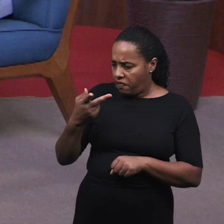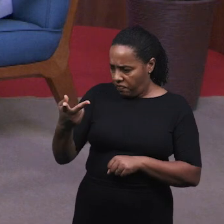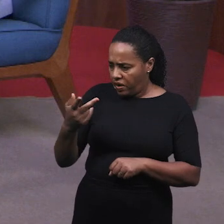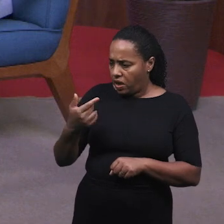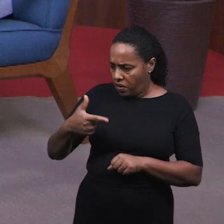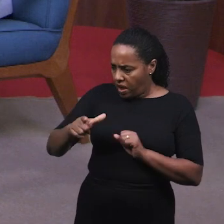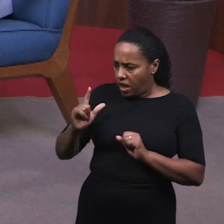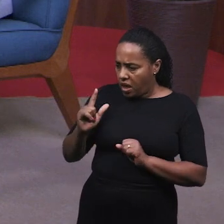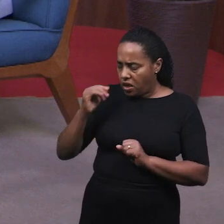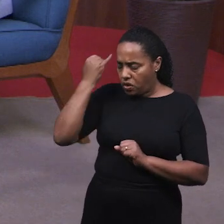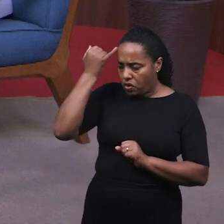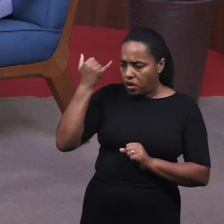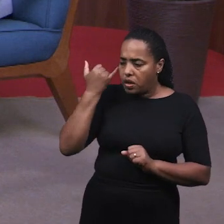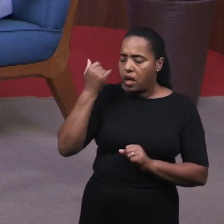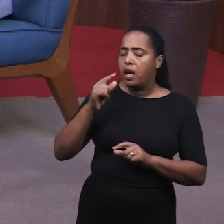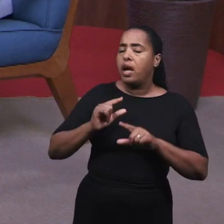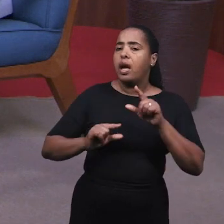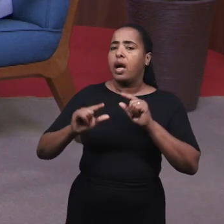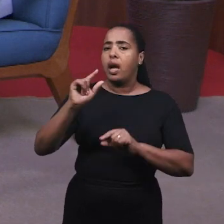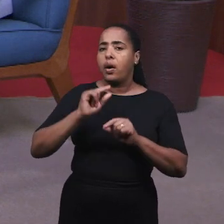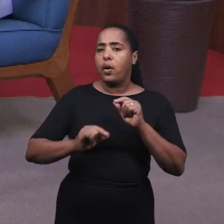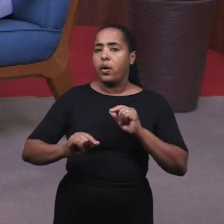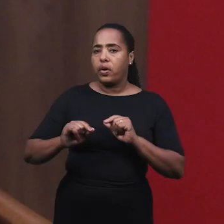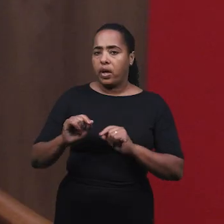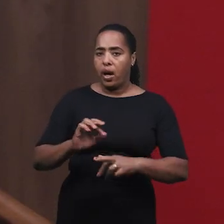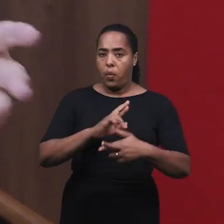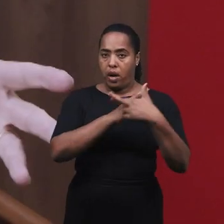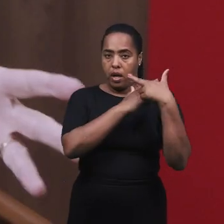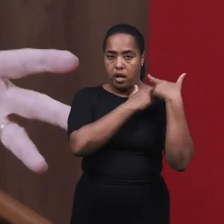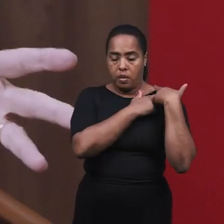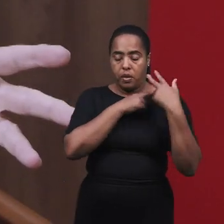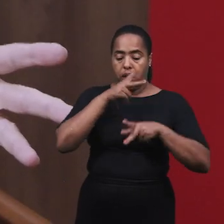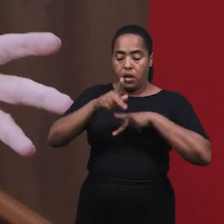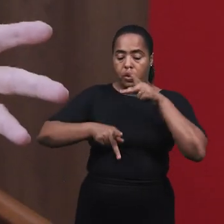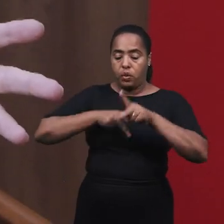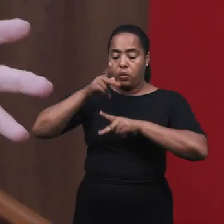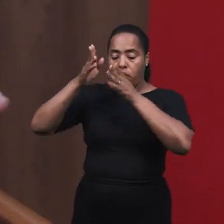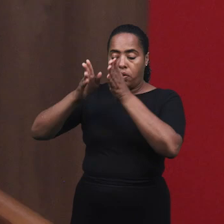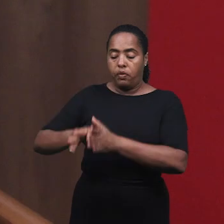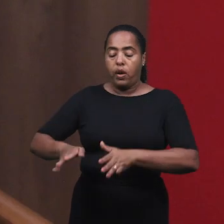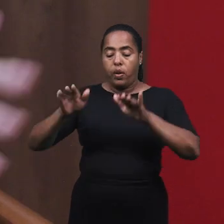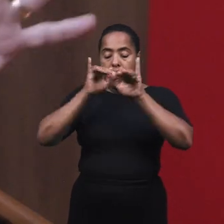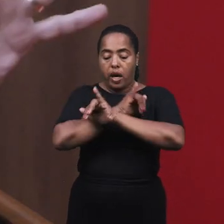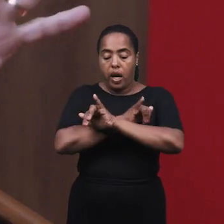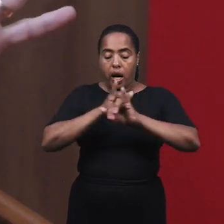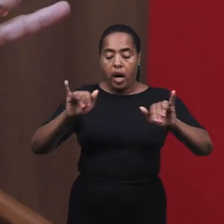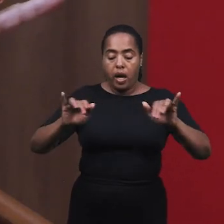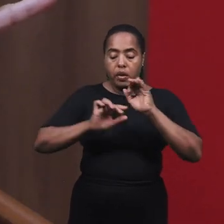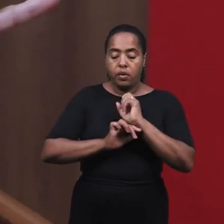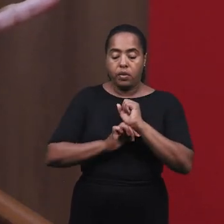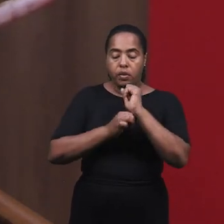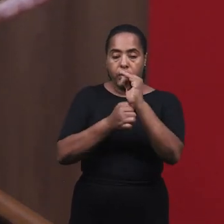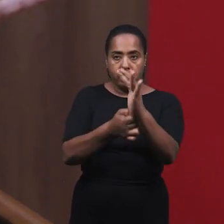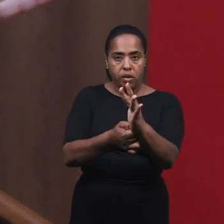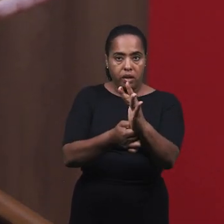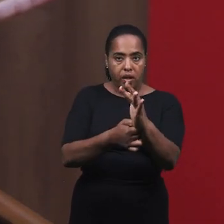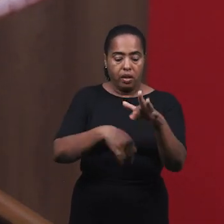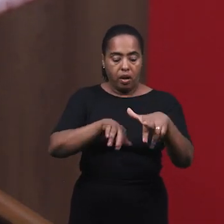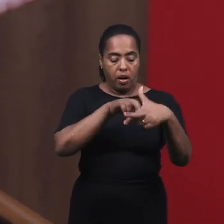cité déjà que c'est un des engagements de l'Église fidèle d'annoncer le mystère. La révélation ne nous appartient pas. La